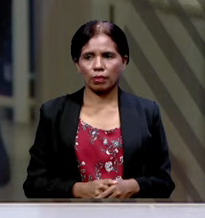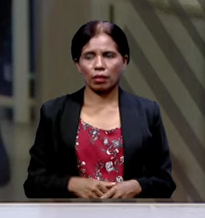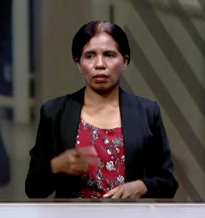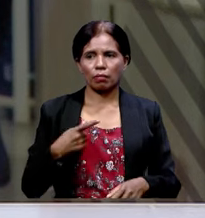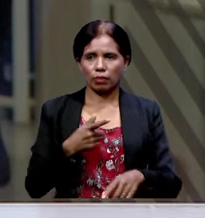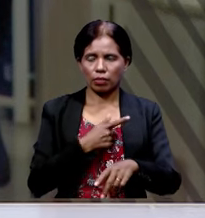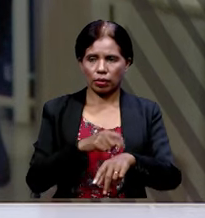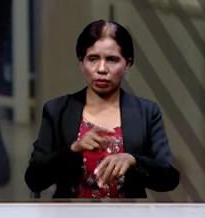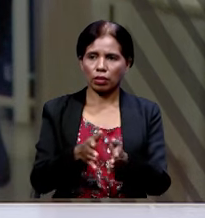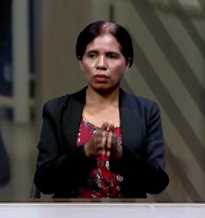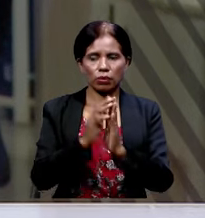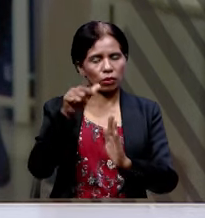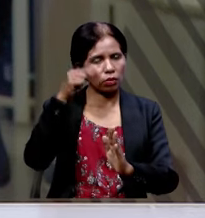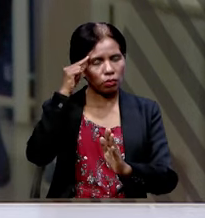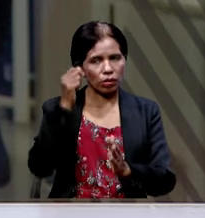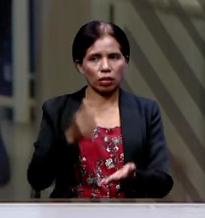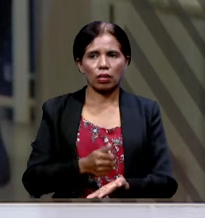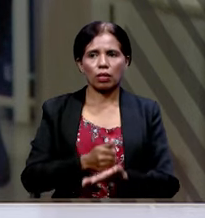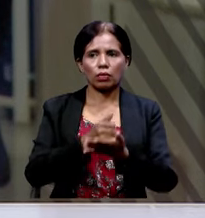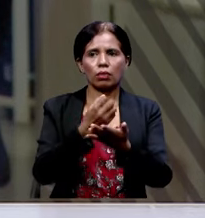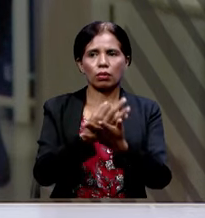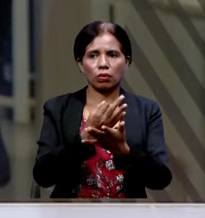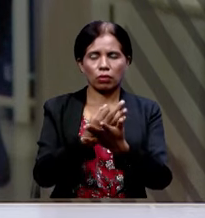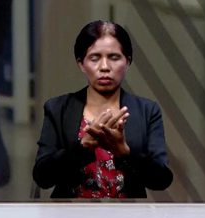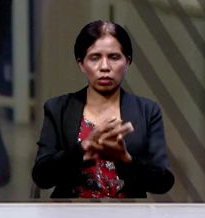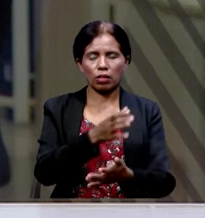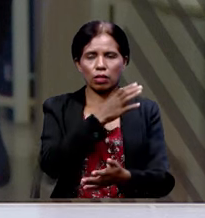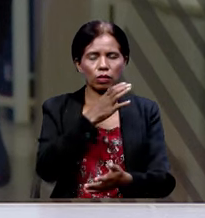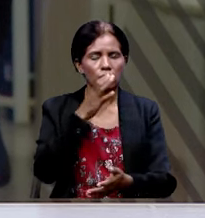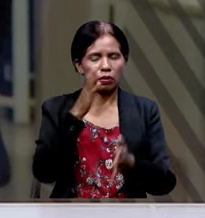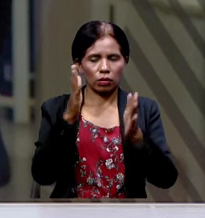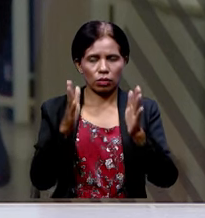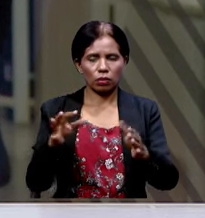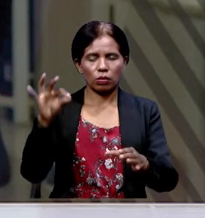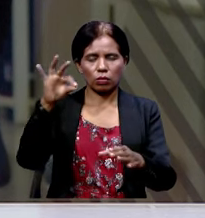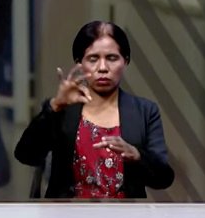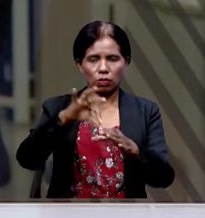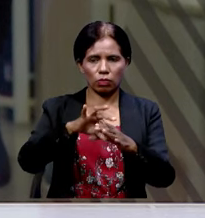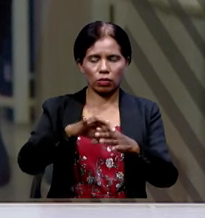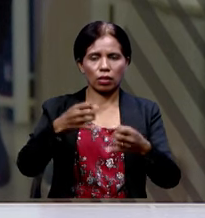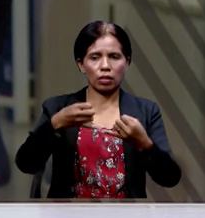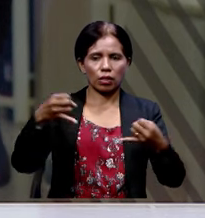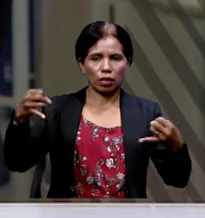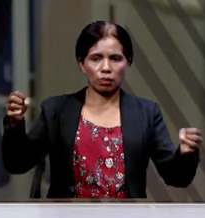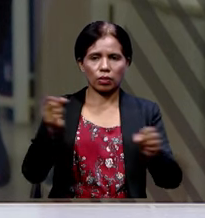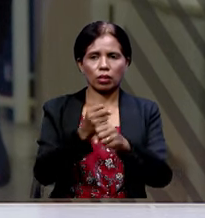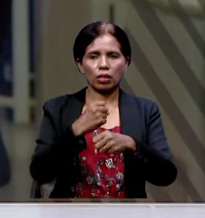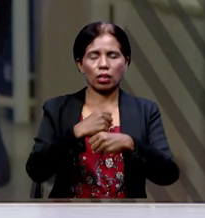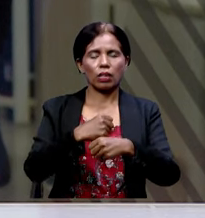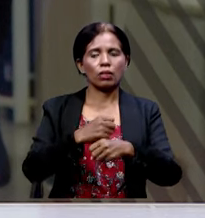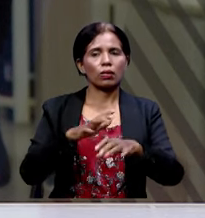Parlamento Nasional husu Guvarno atu apoia fundu ba agrikultor sira hori kuda kaba soru taisniang.